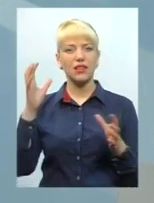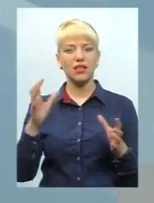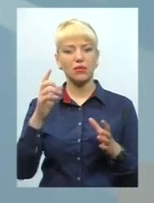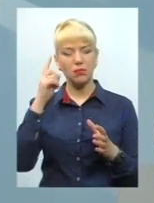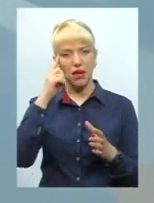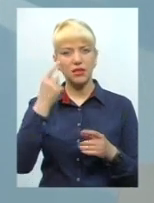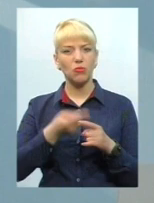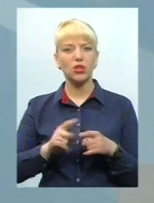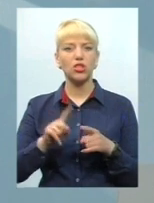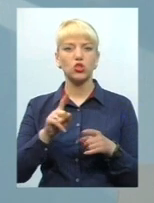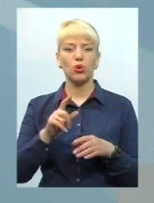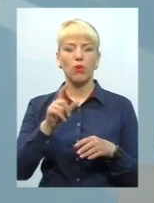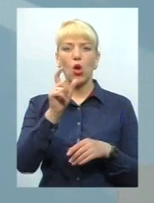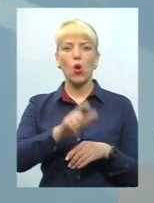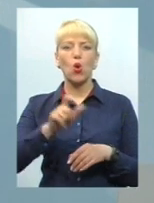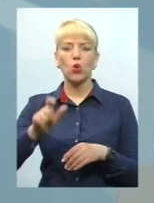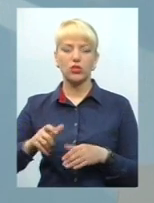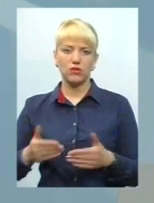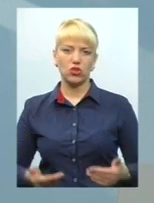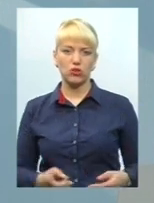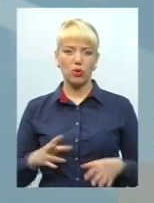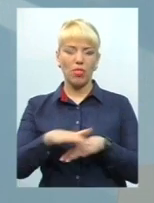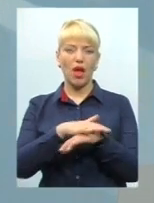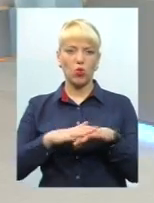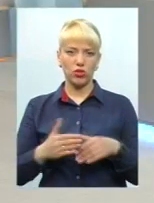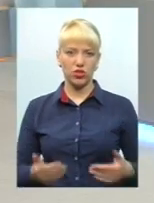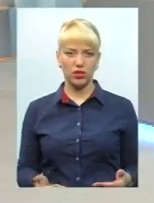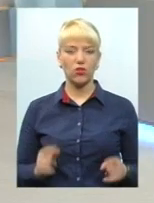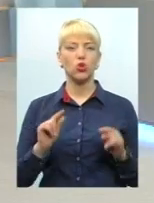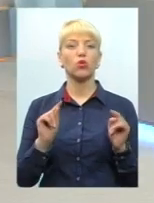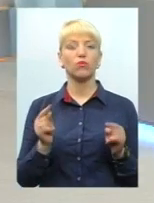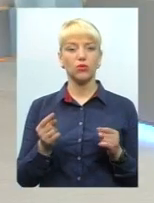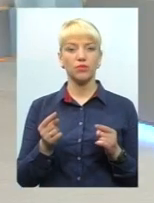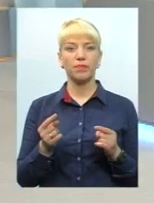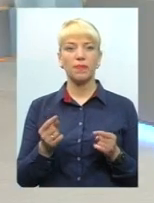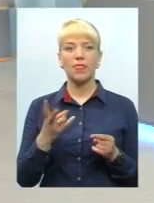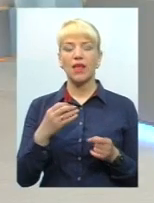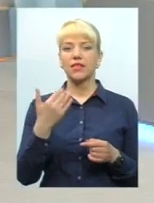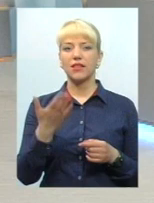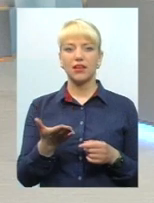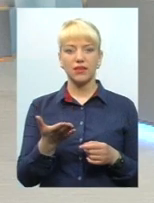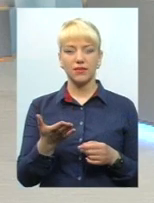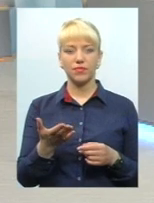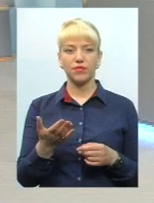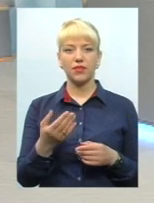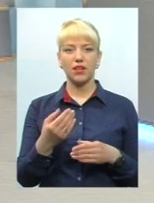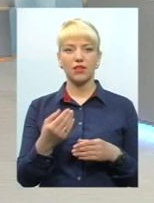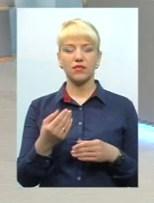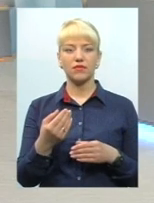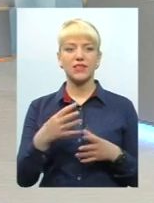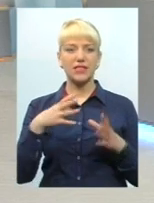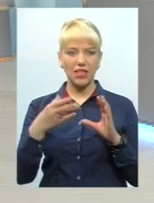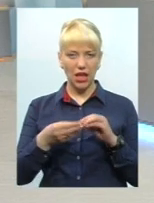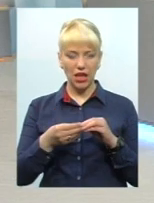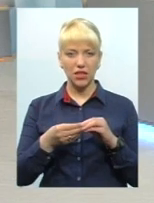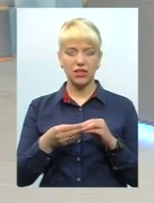жило. Щоб жила нація, щоб жив народ. І тому на них лягає взагалі,